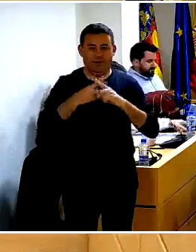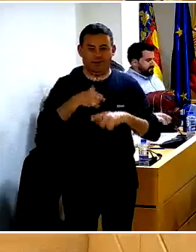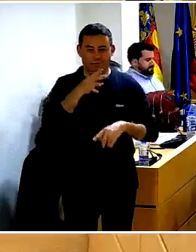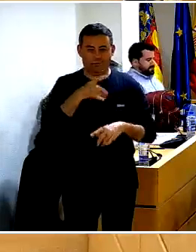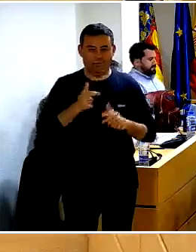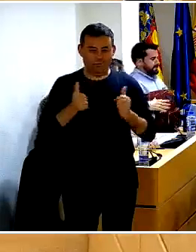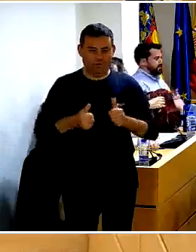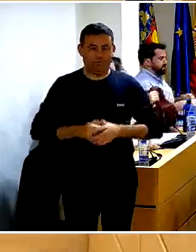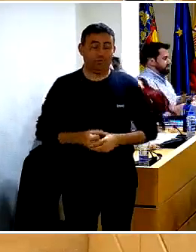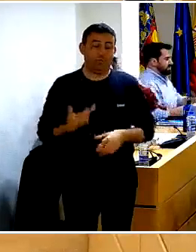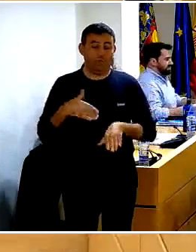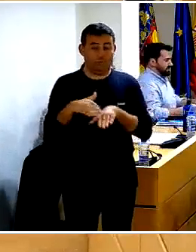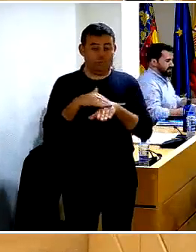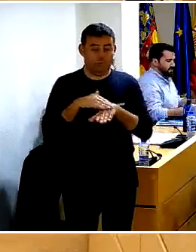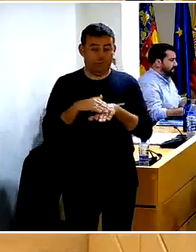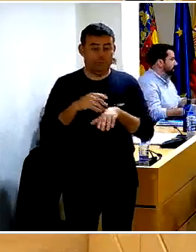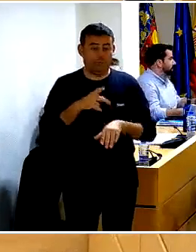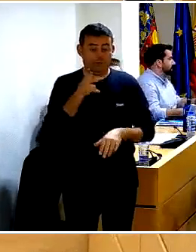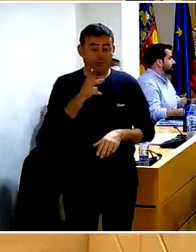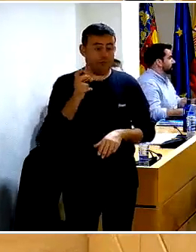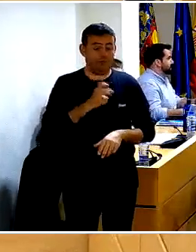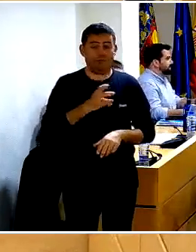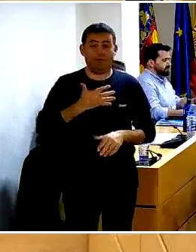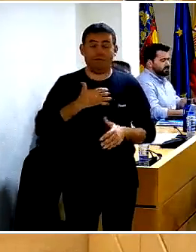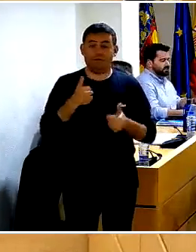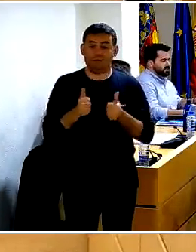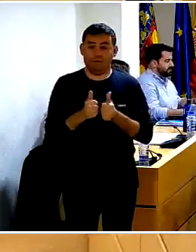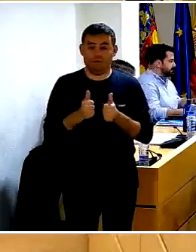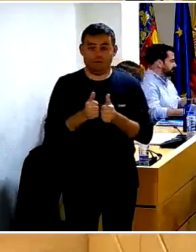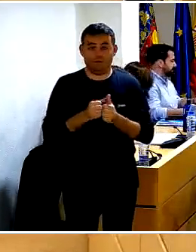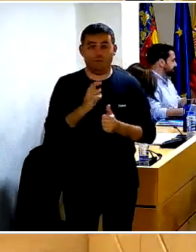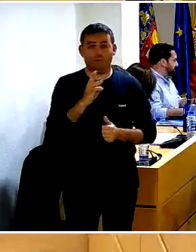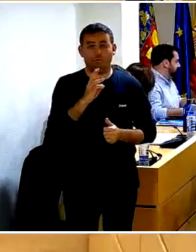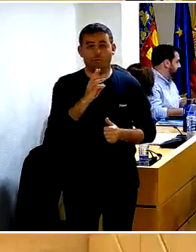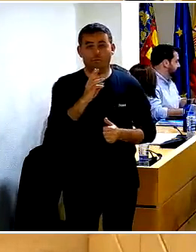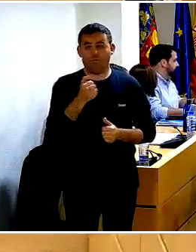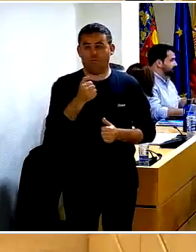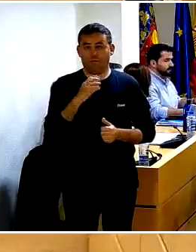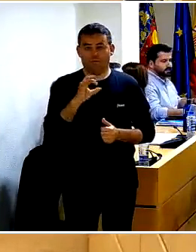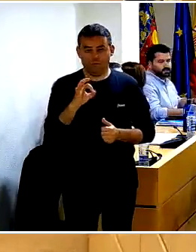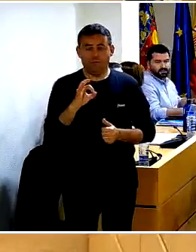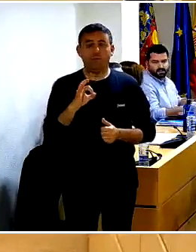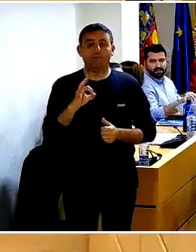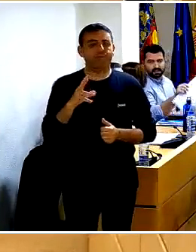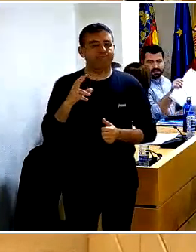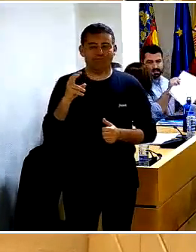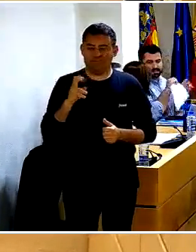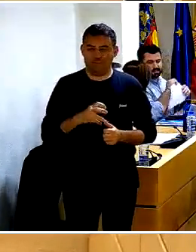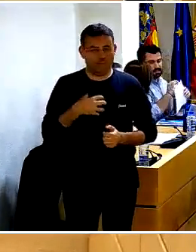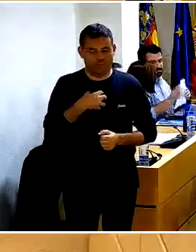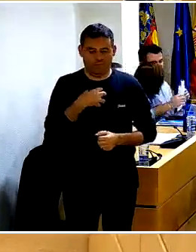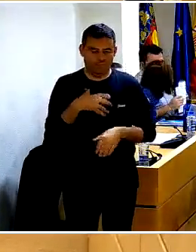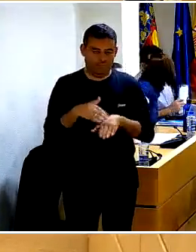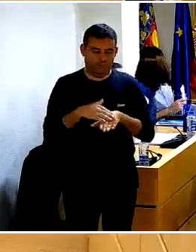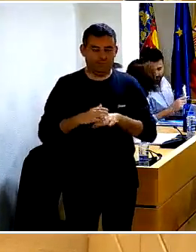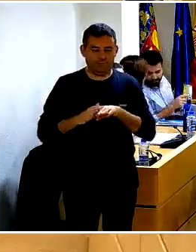primer que res, disculpar la no assistència del regidor Paco Estellés i la resta estem tot el món i començaríem en l'ordre del